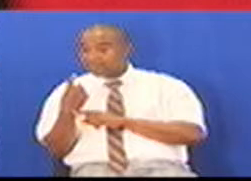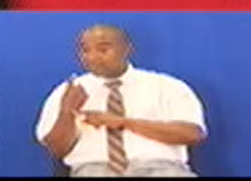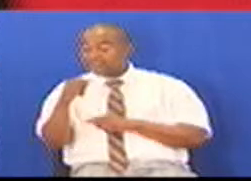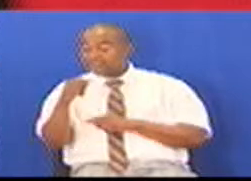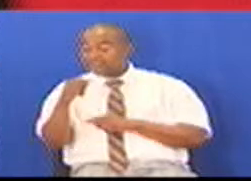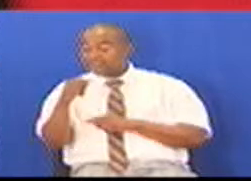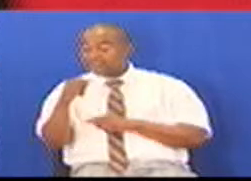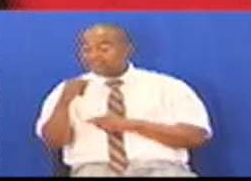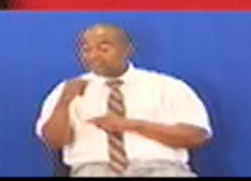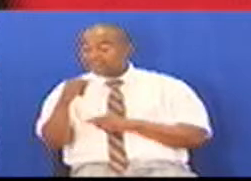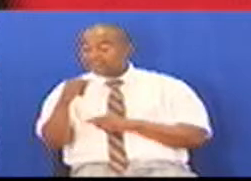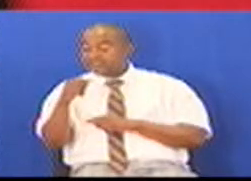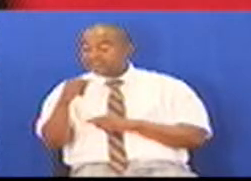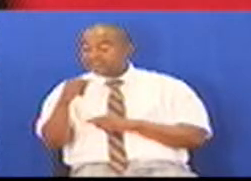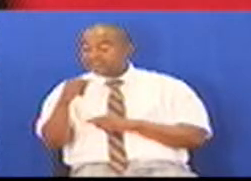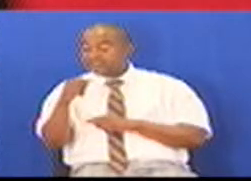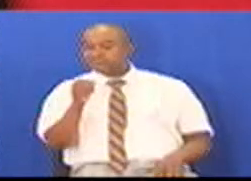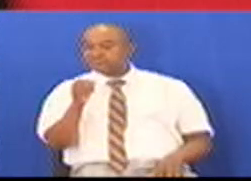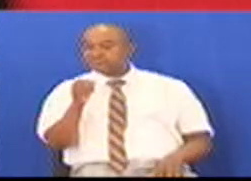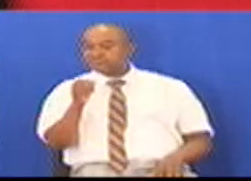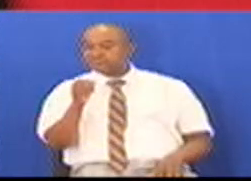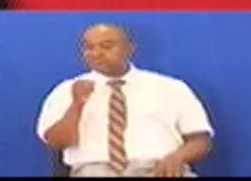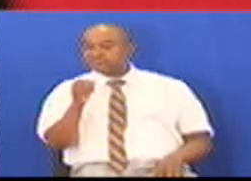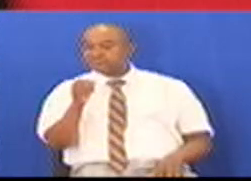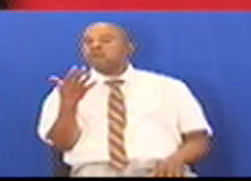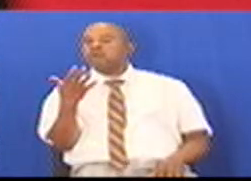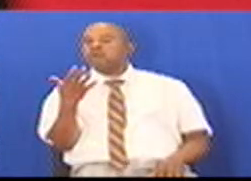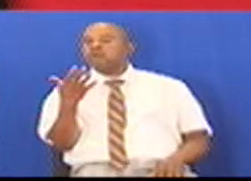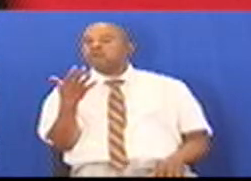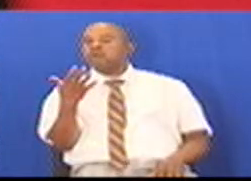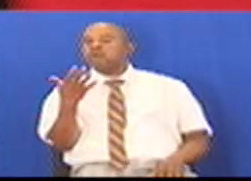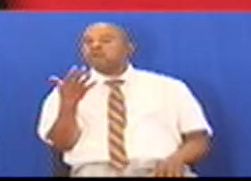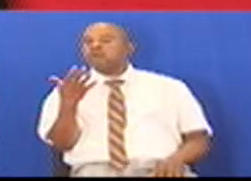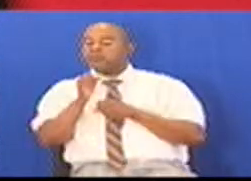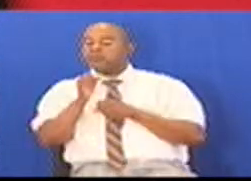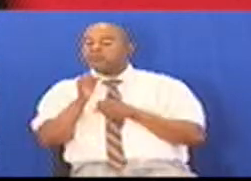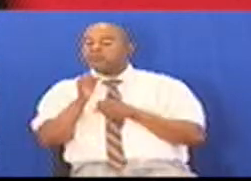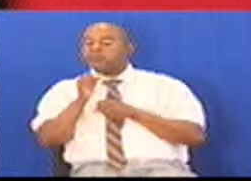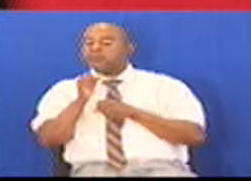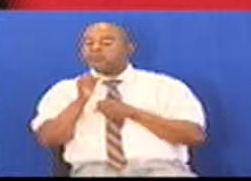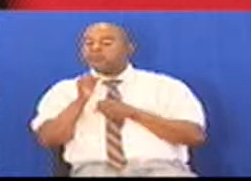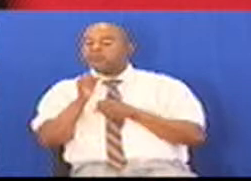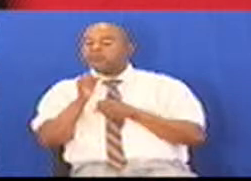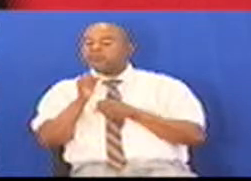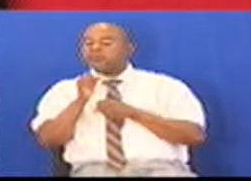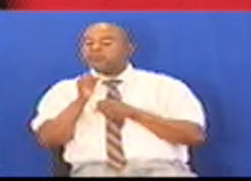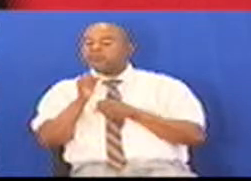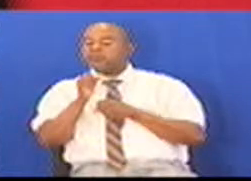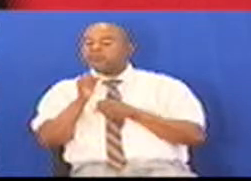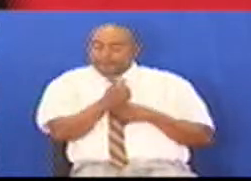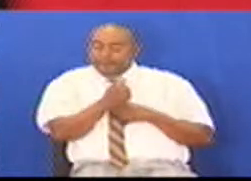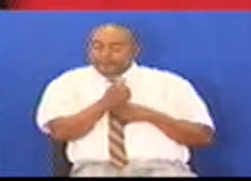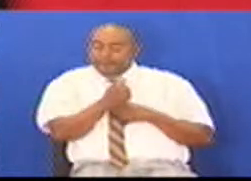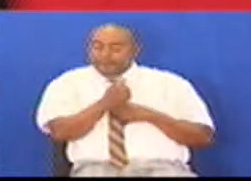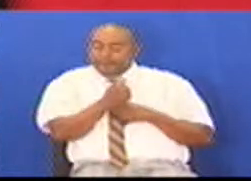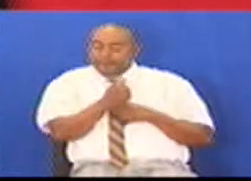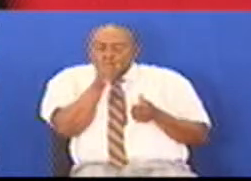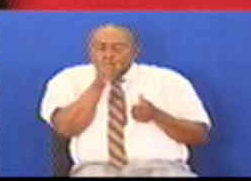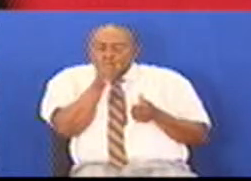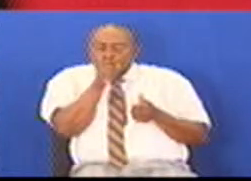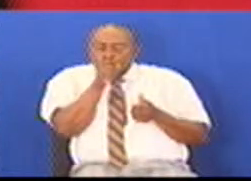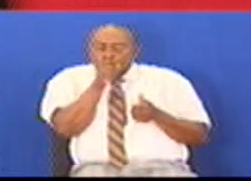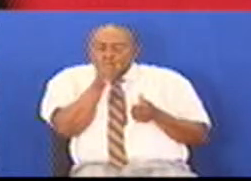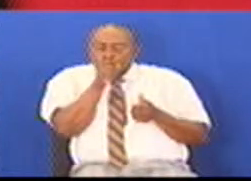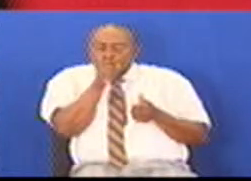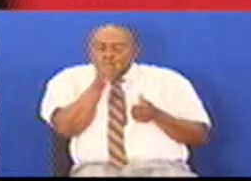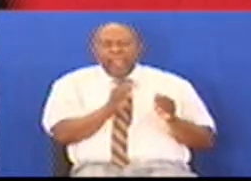1,774,383.2, sawa na 5.36% ya jumla ya bajeti yote. Pamoja na ongezeko hili, bado kutakuwa na nakisi ya bajeti